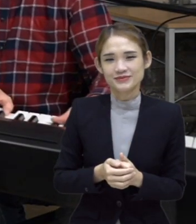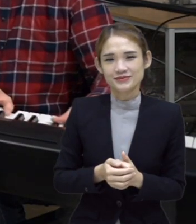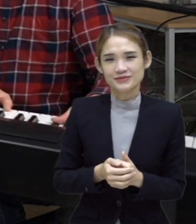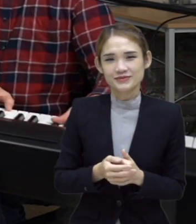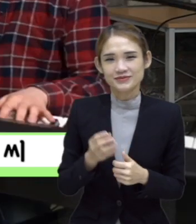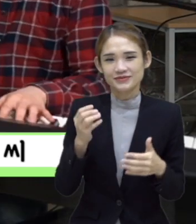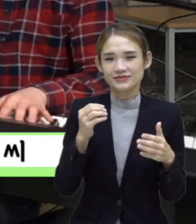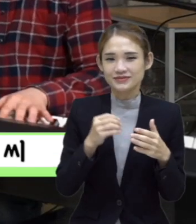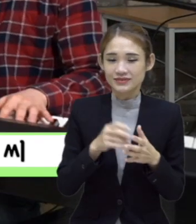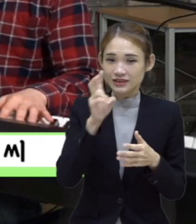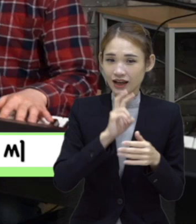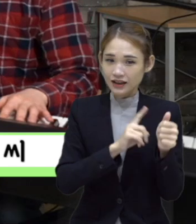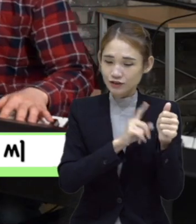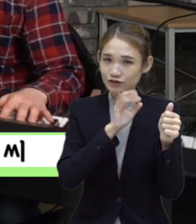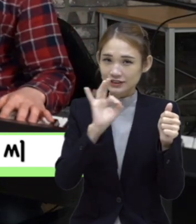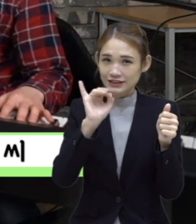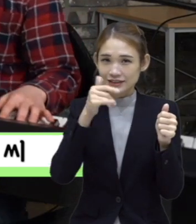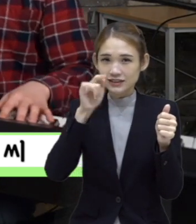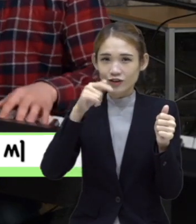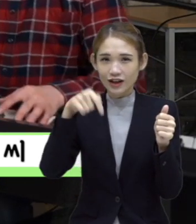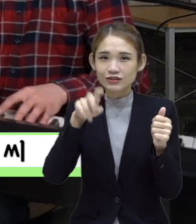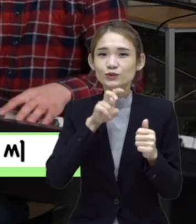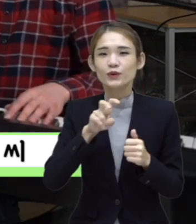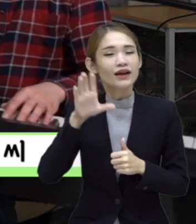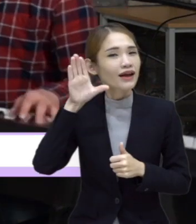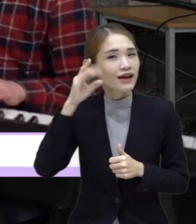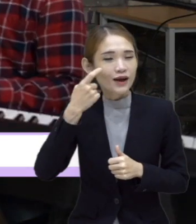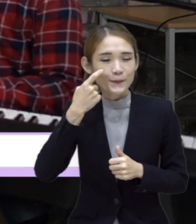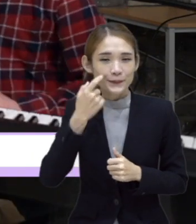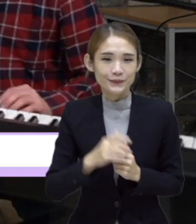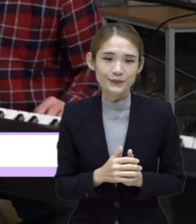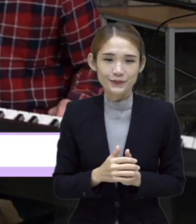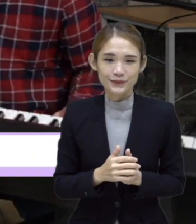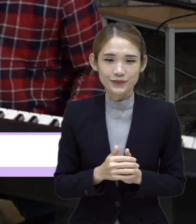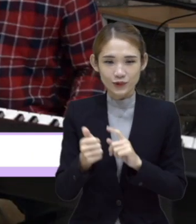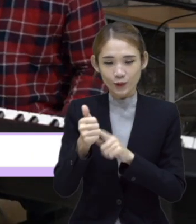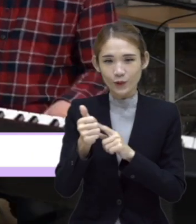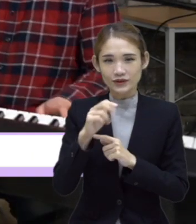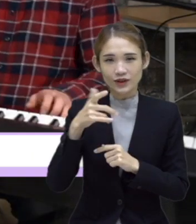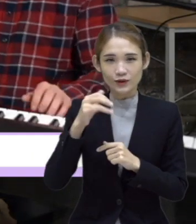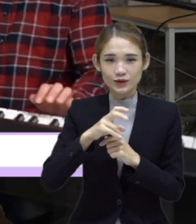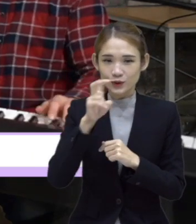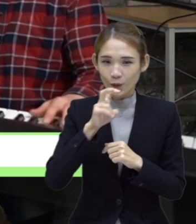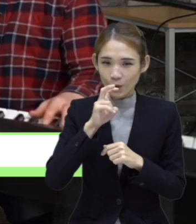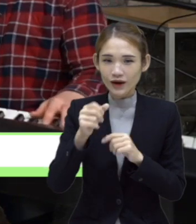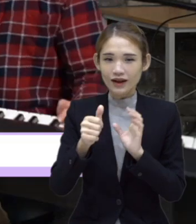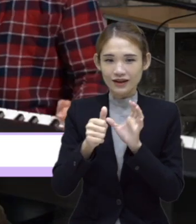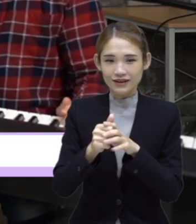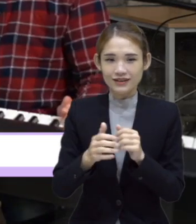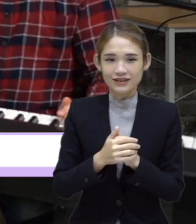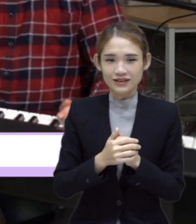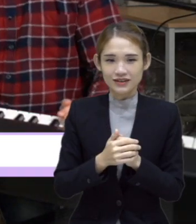담아요. 가수 이현학 씨의 네. 곡도 한번 또 들어봐야 되잖아요. 현학 씨. 그러면 홍윤 씨가 성시경 노래 하셨으니까 제가